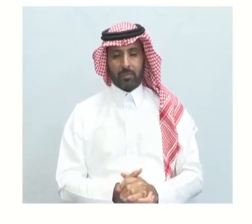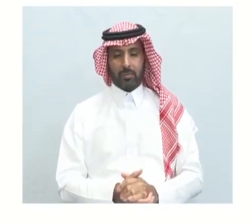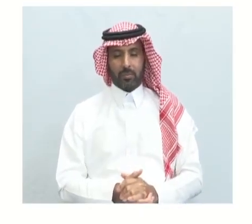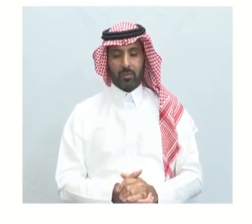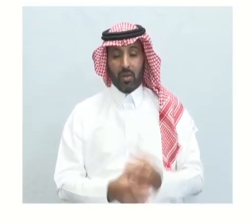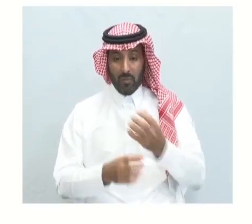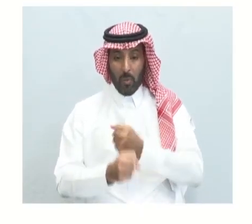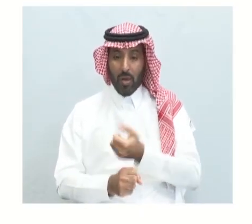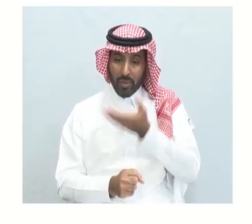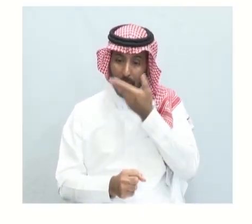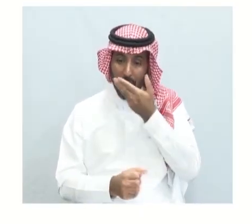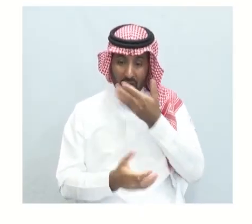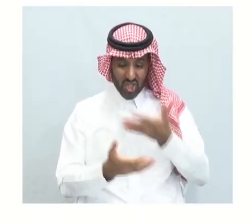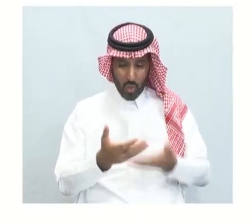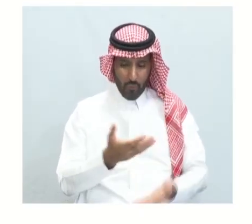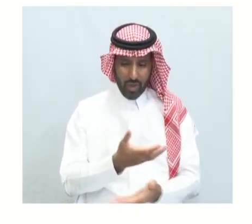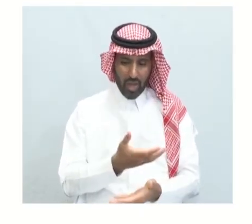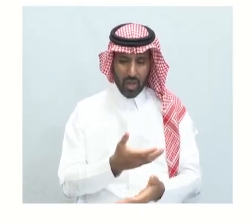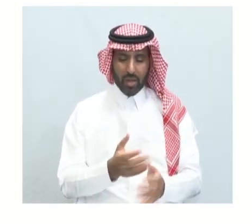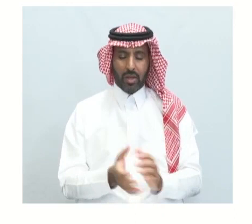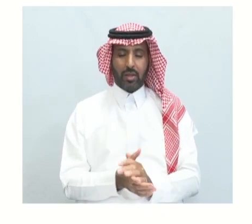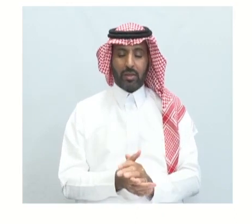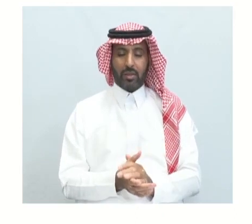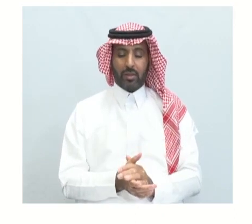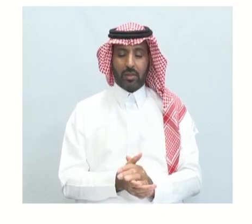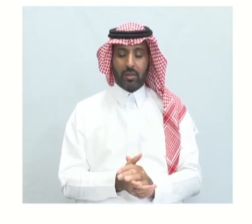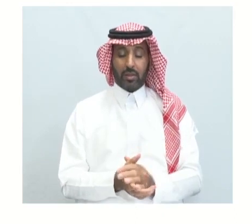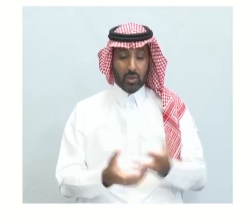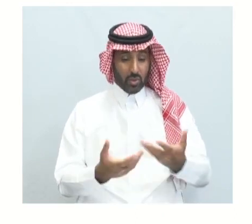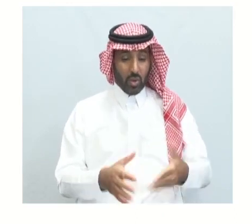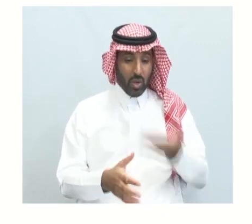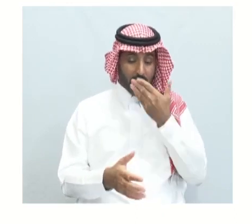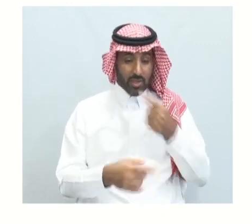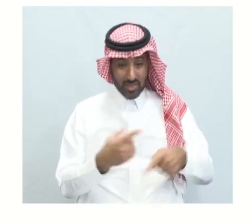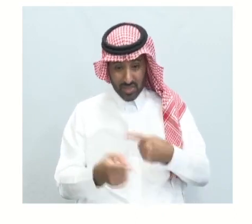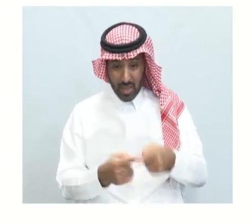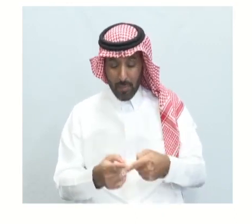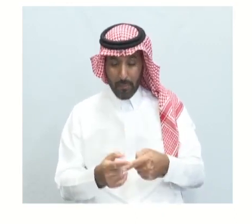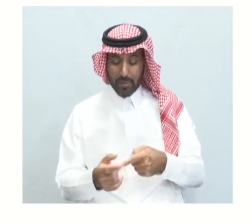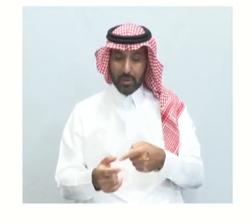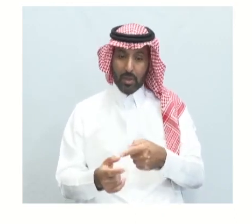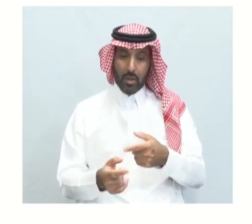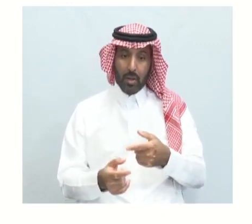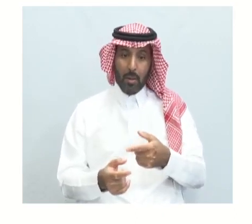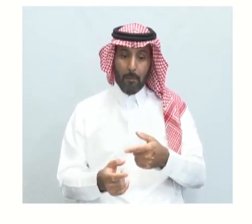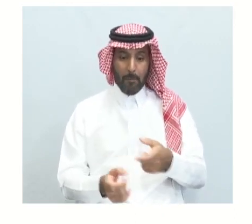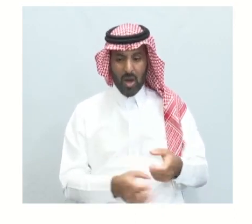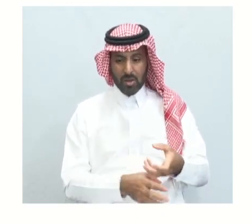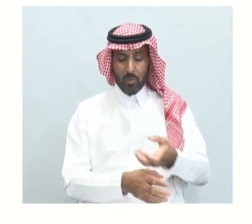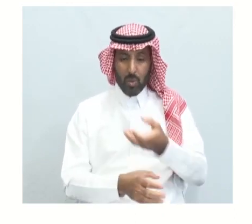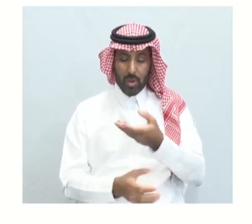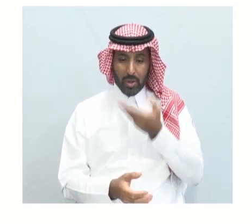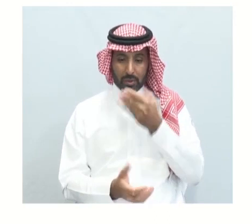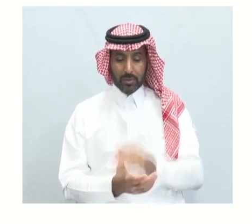في المحافظه على المياه الجوفيه يستنزف الاستعمال الجائر موارد